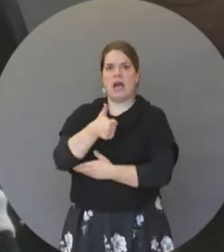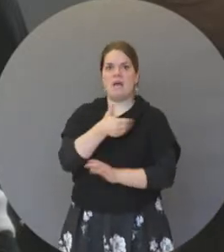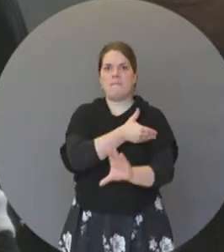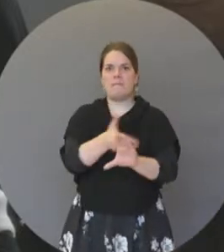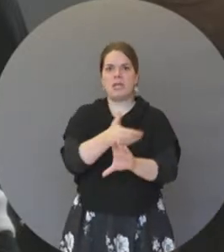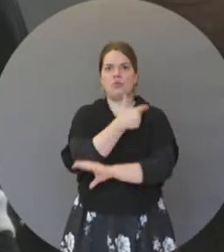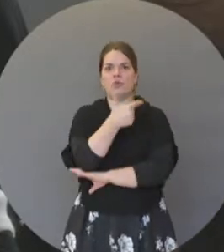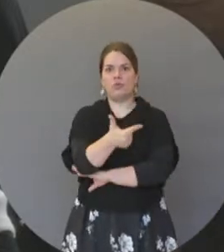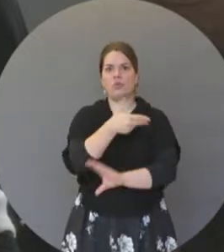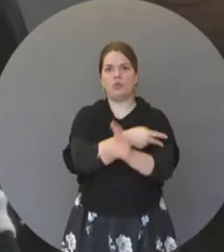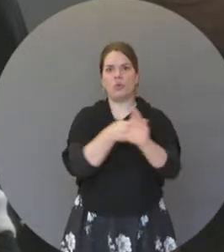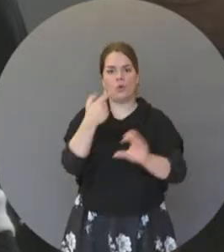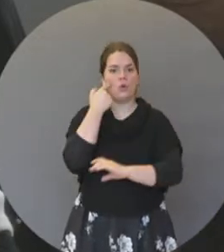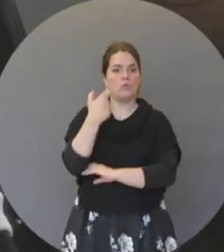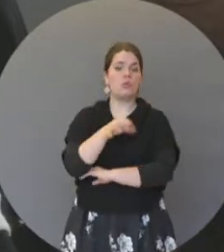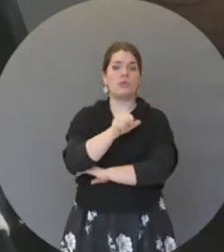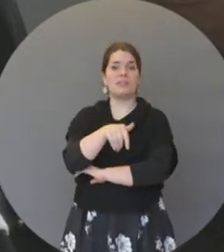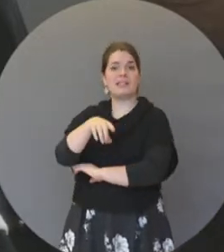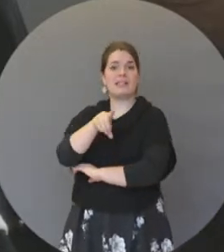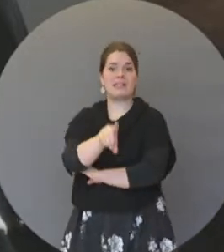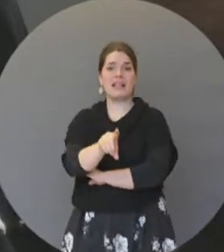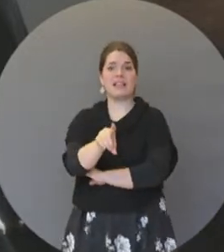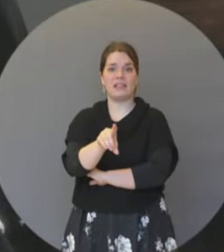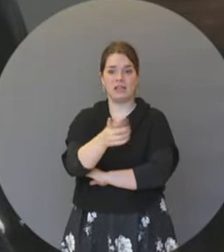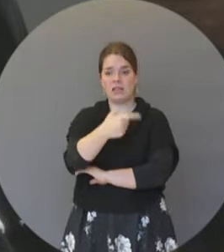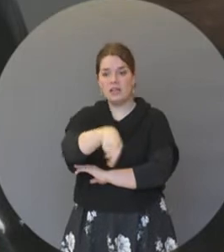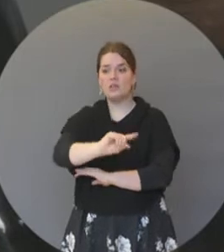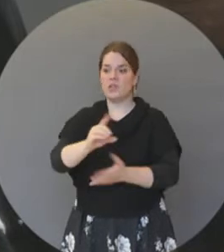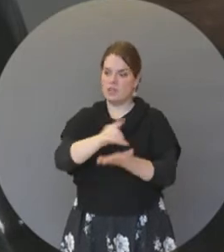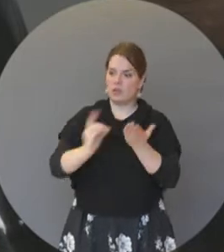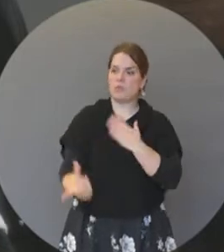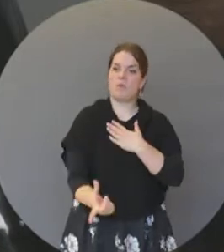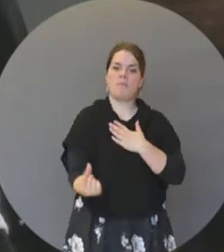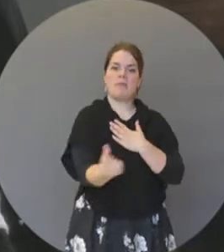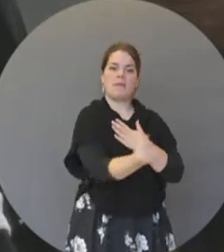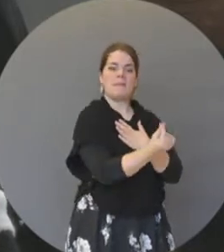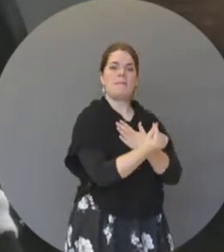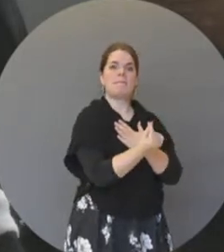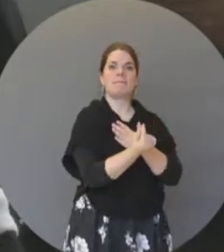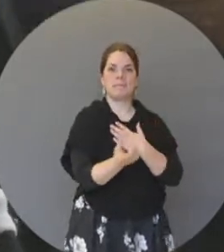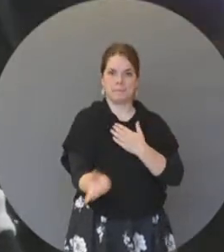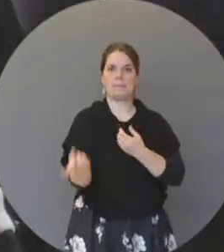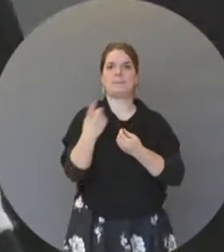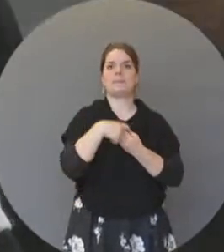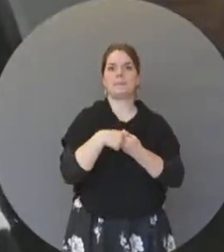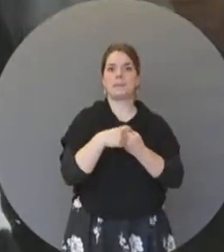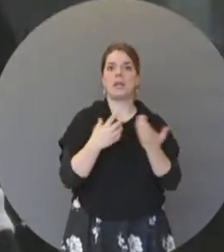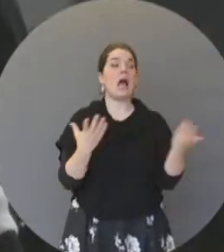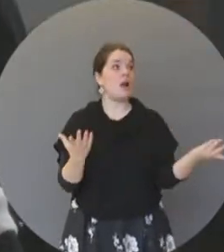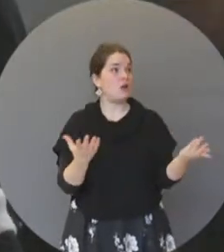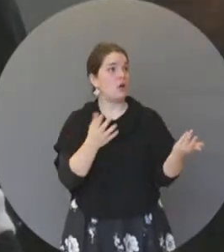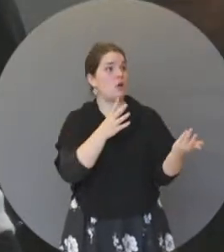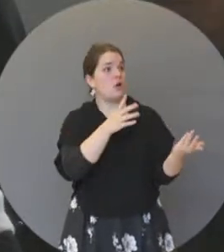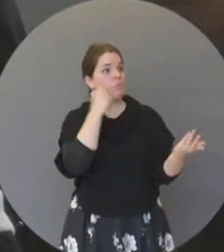San prestataires et revenant de la compétence du Département pour votre info monsieur Moïse la semaine dernière nous avons